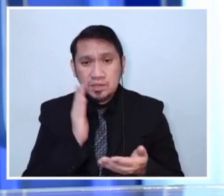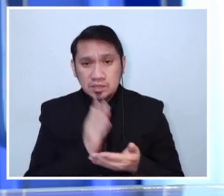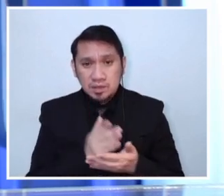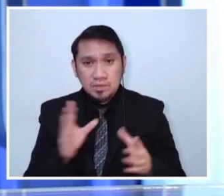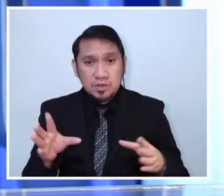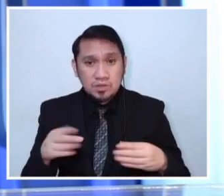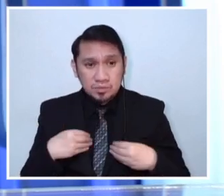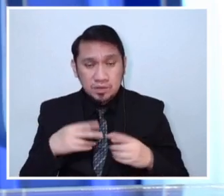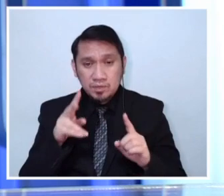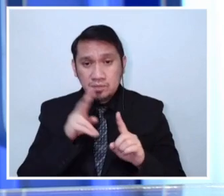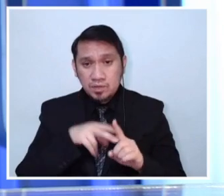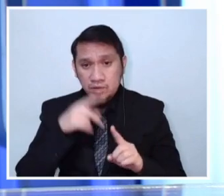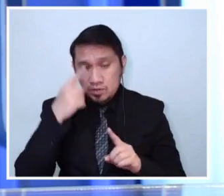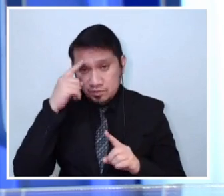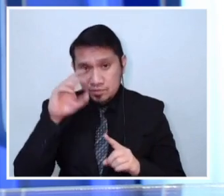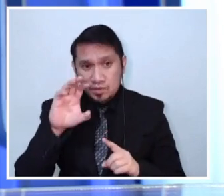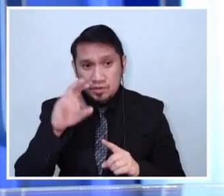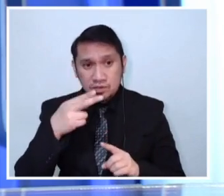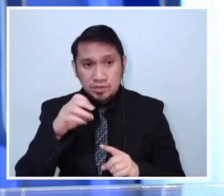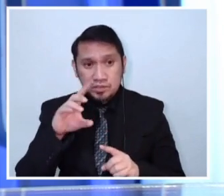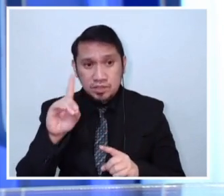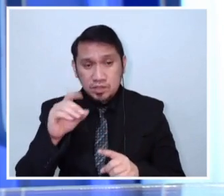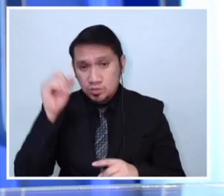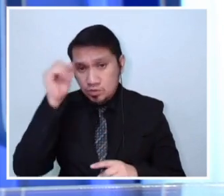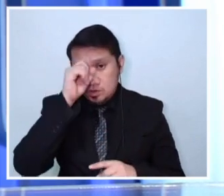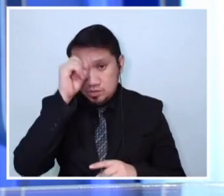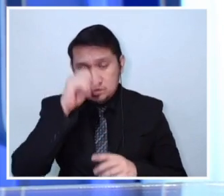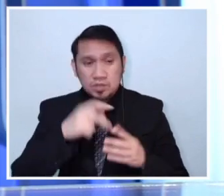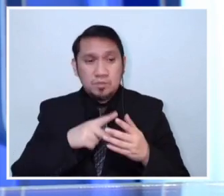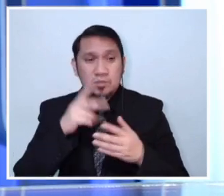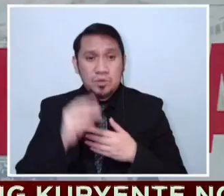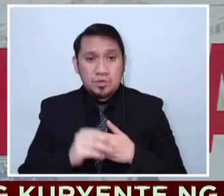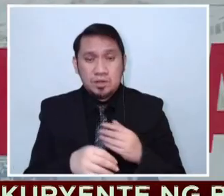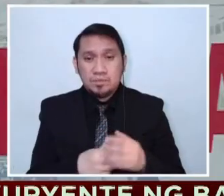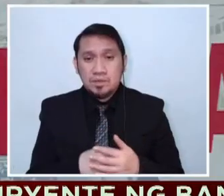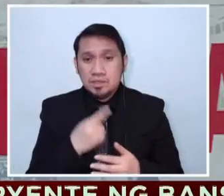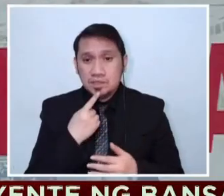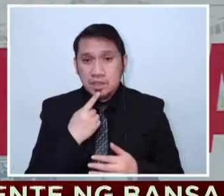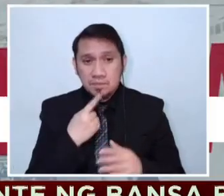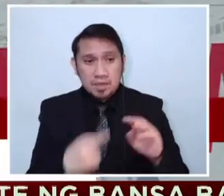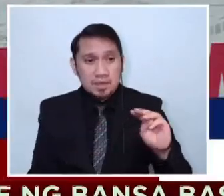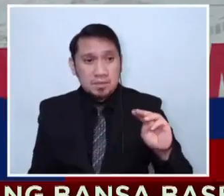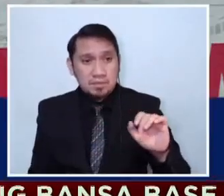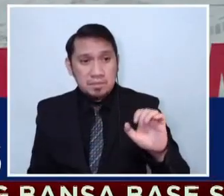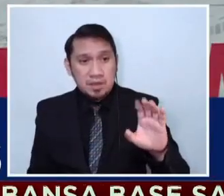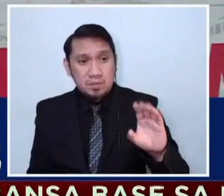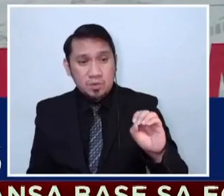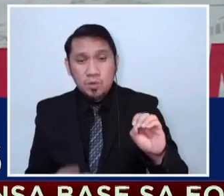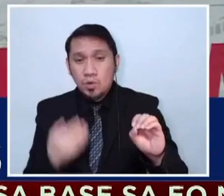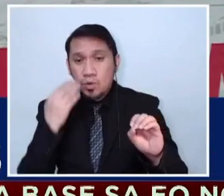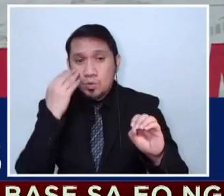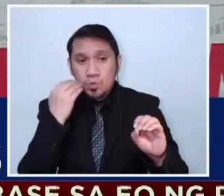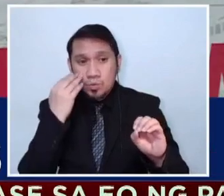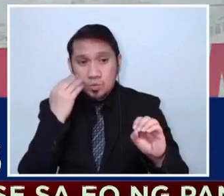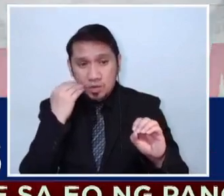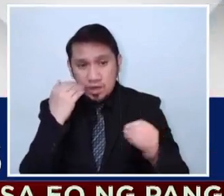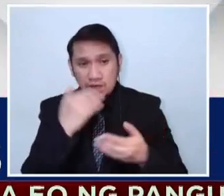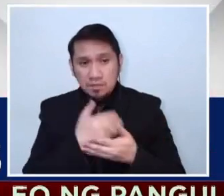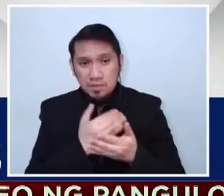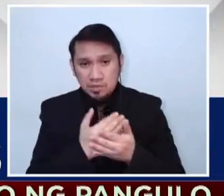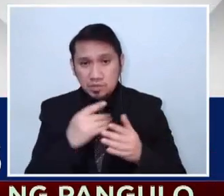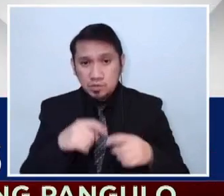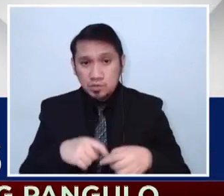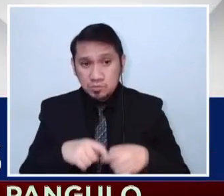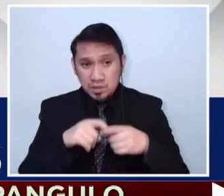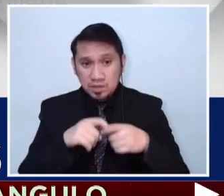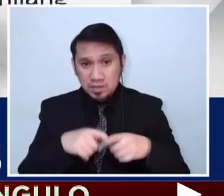ng application para sa CHED scholarship programs. Base po sa memo, kulang ang pondo sa taong ito kaya suspendido muna ang scholarship